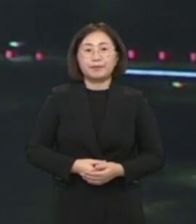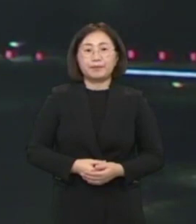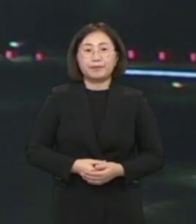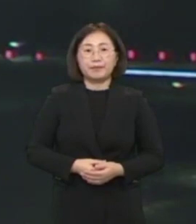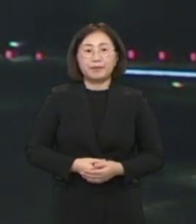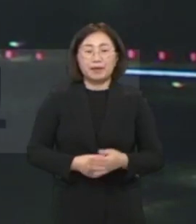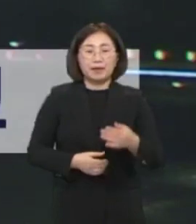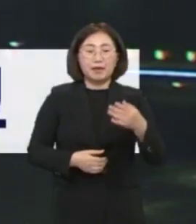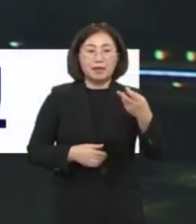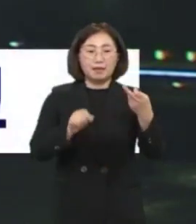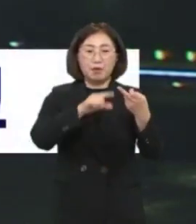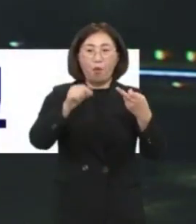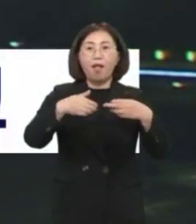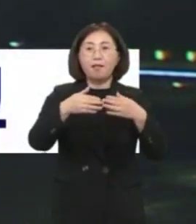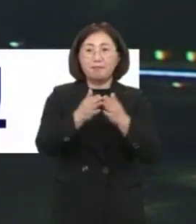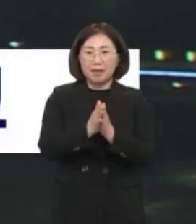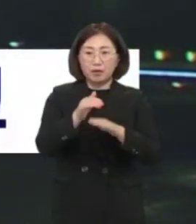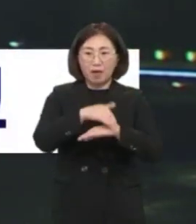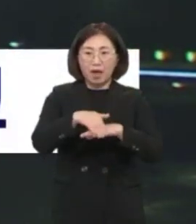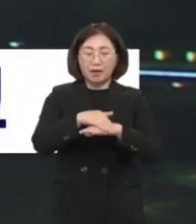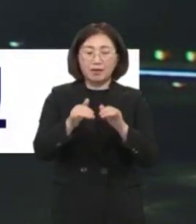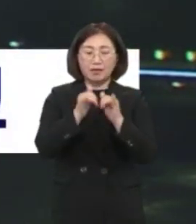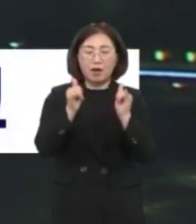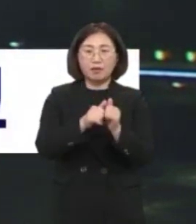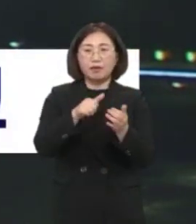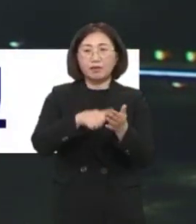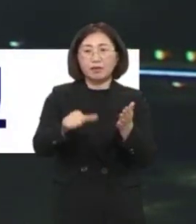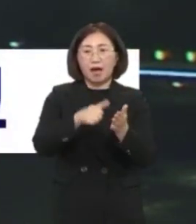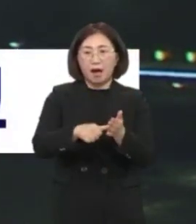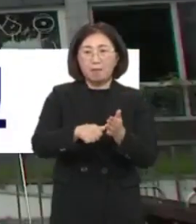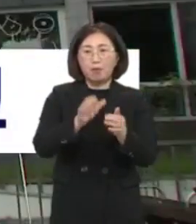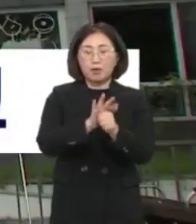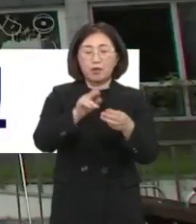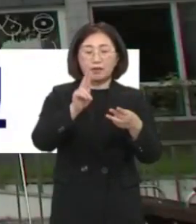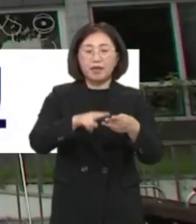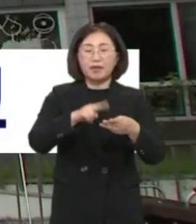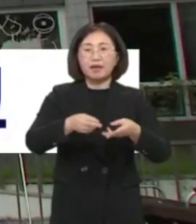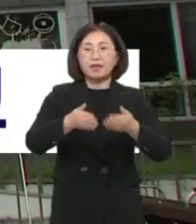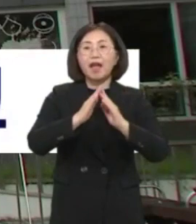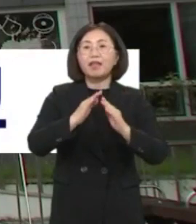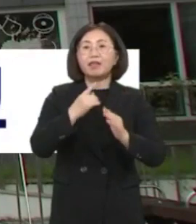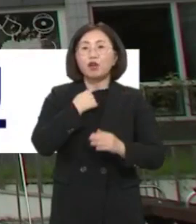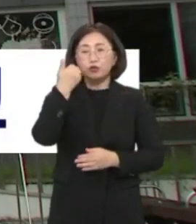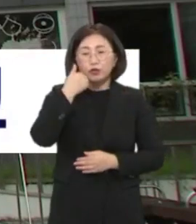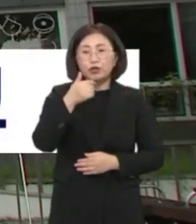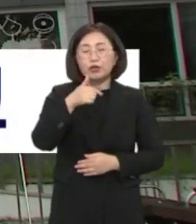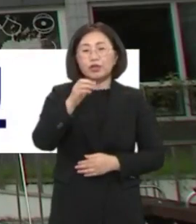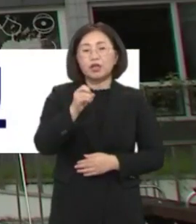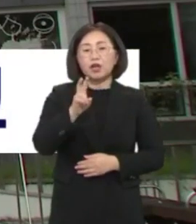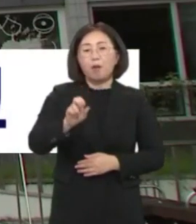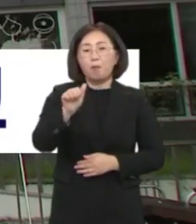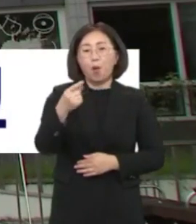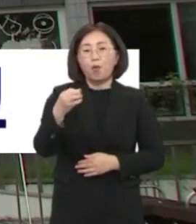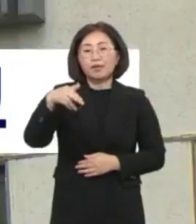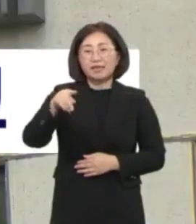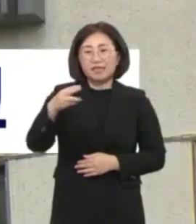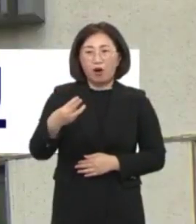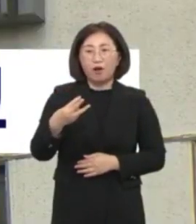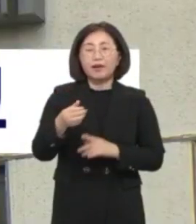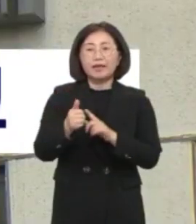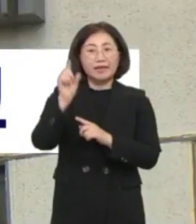다음 달 폐쇄 예정인 대전 사회적 자본 지원센터를 만들었던 여몽철 전 대전시장이 내일 센터 포럼에서 강연을